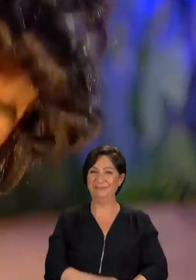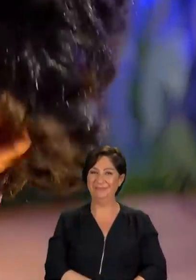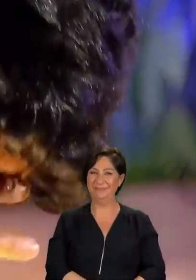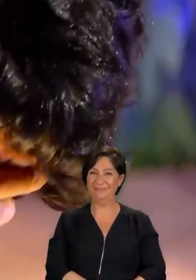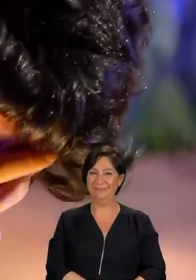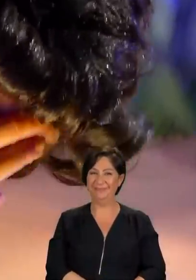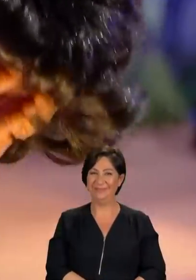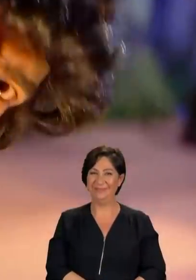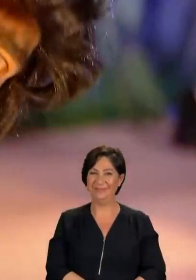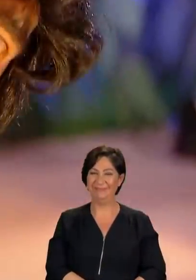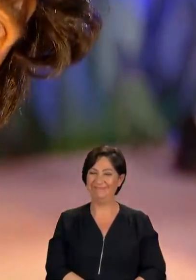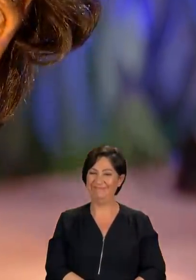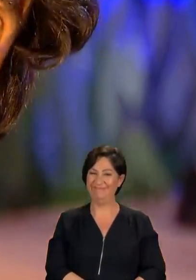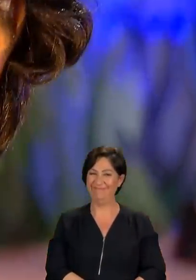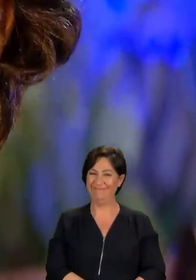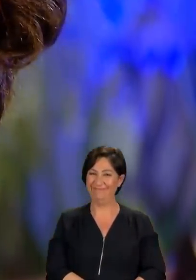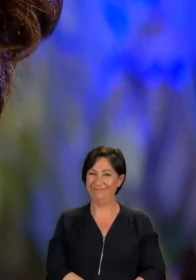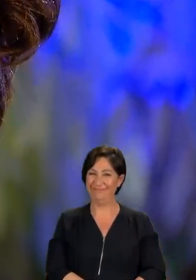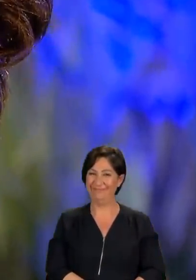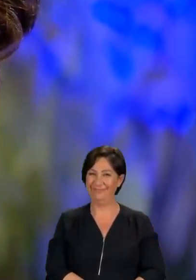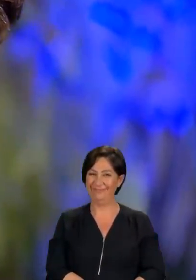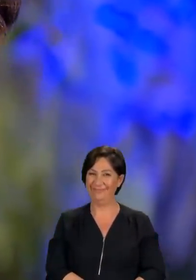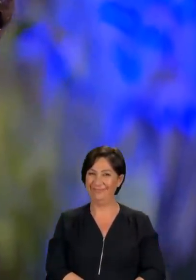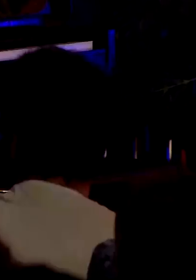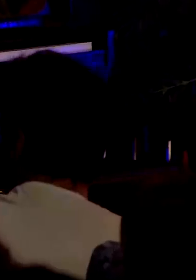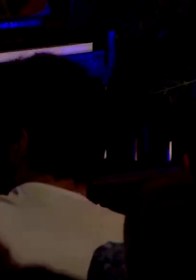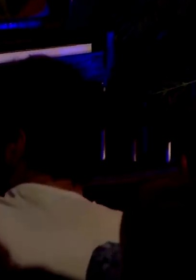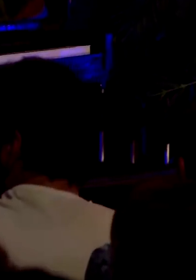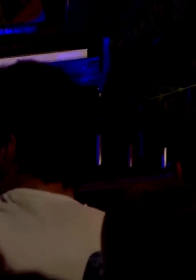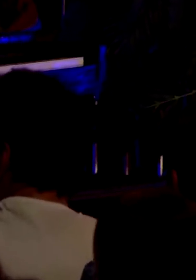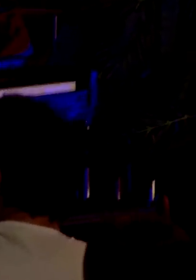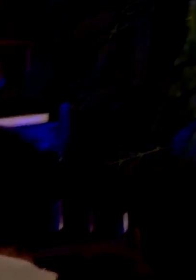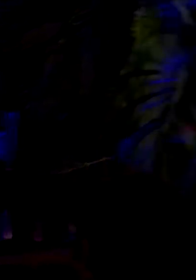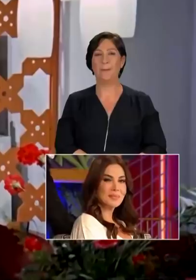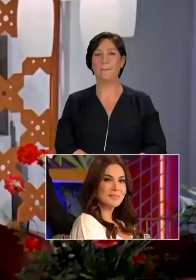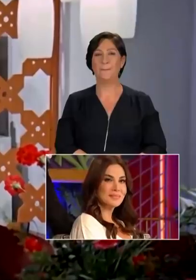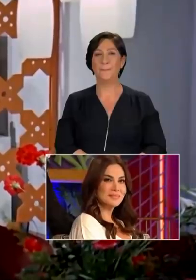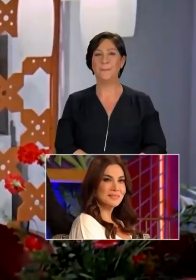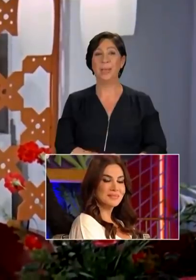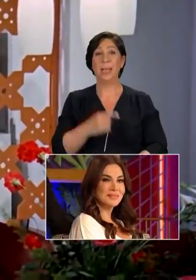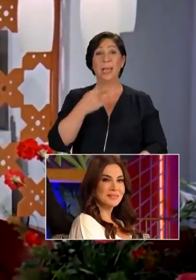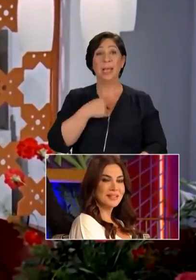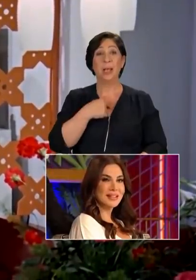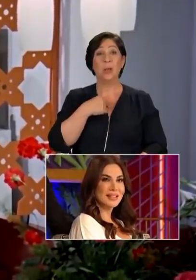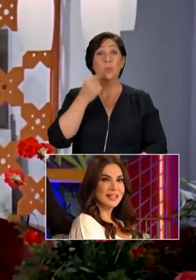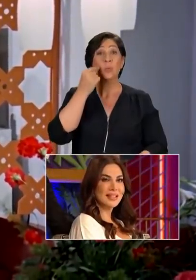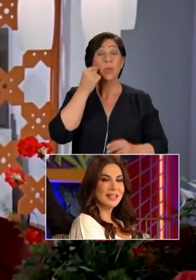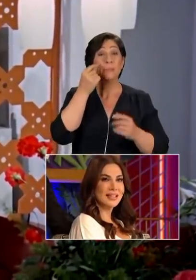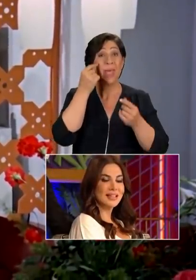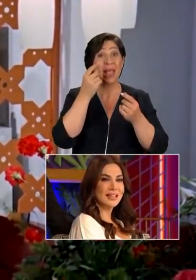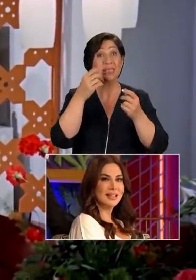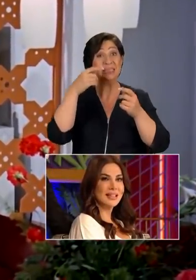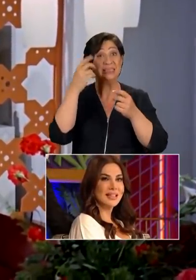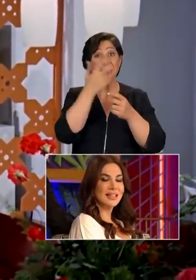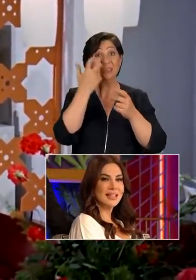Ah. Devam. Sen Bülent Bey, sahneye çıkmanız